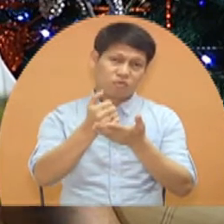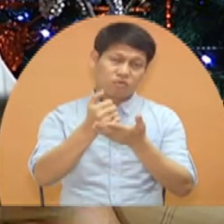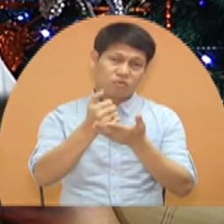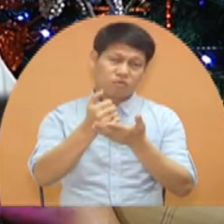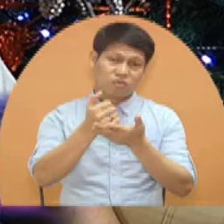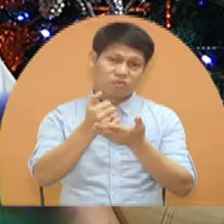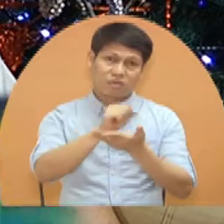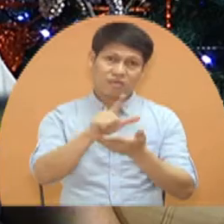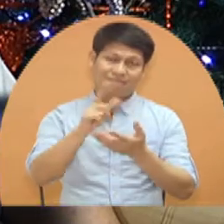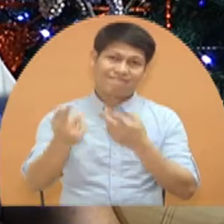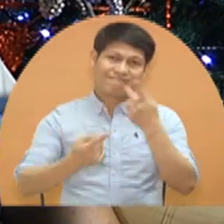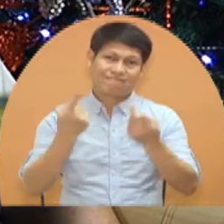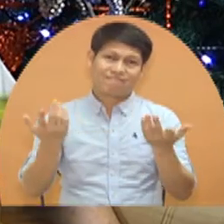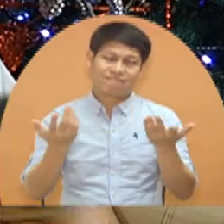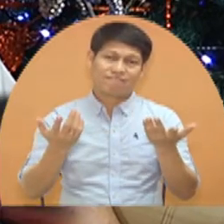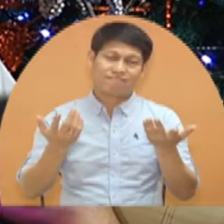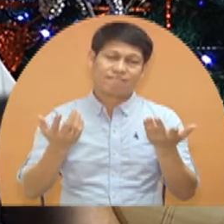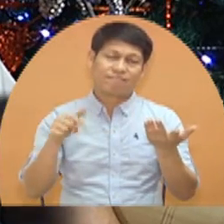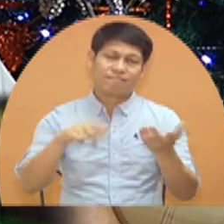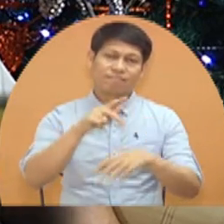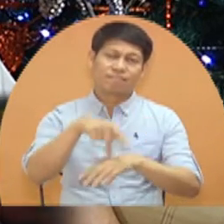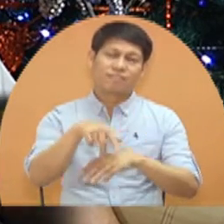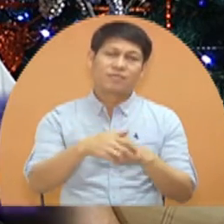sa ating mga kababayan.